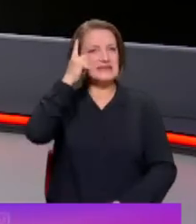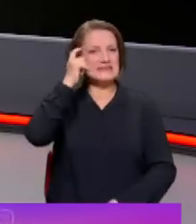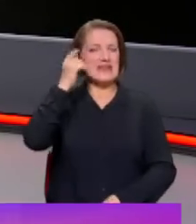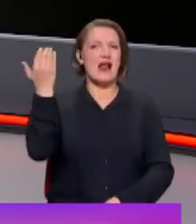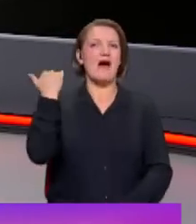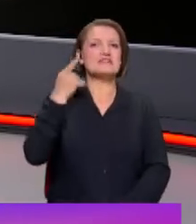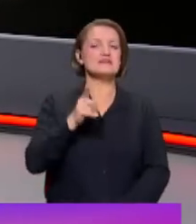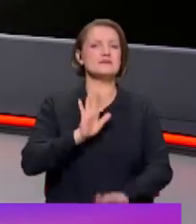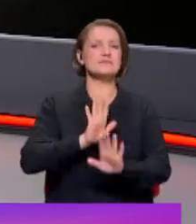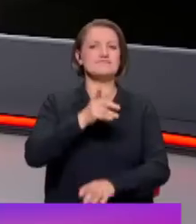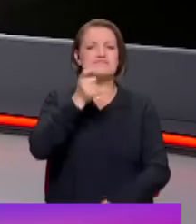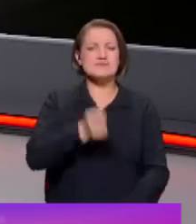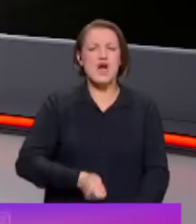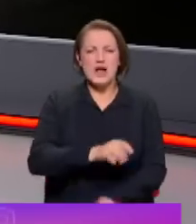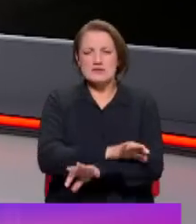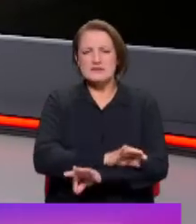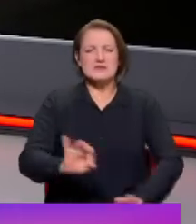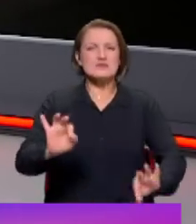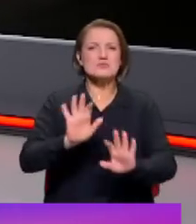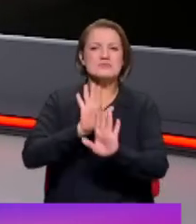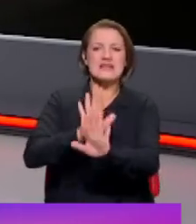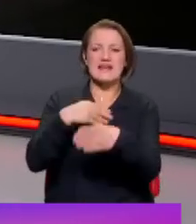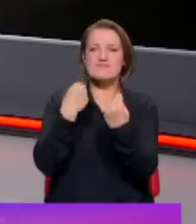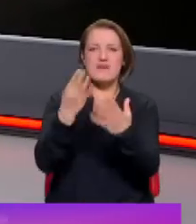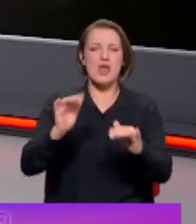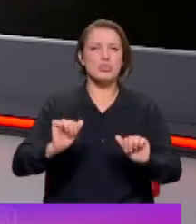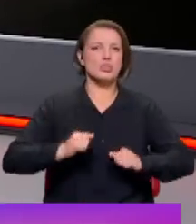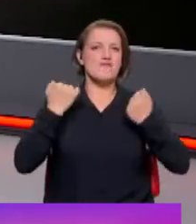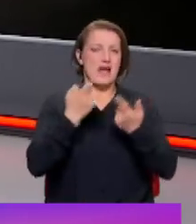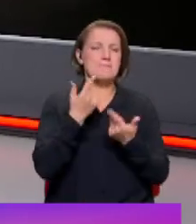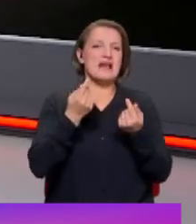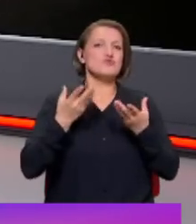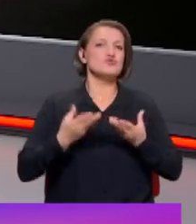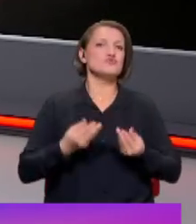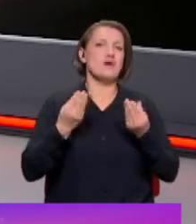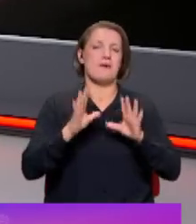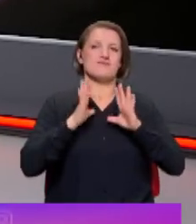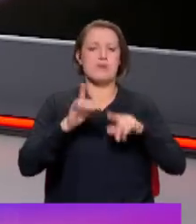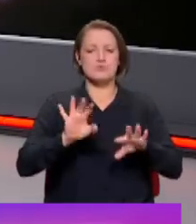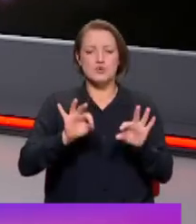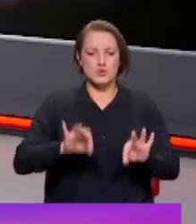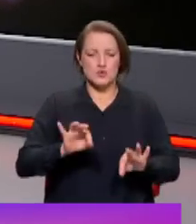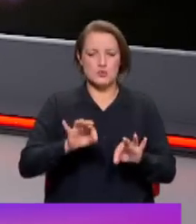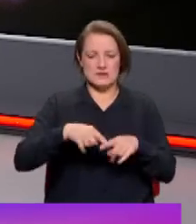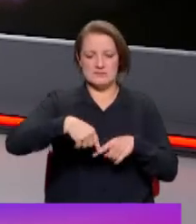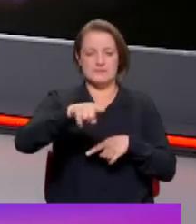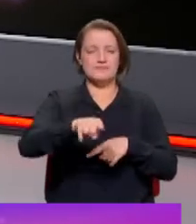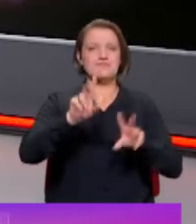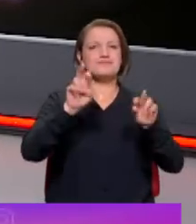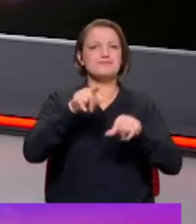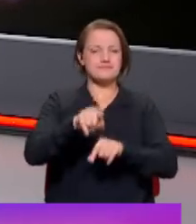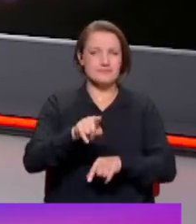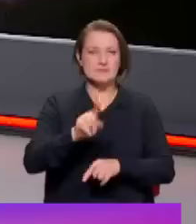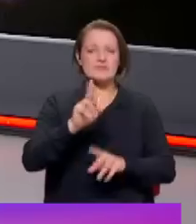arkasında kayıtsız şartsız Duran dünya devlerinde biraz yumuşama gözlüyoruz bugün itibariyle Bu konuyla ilgili konusuna çok